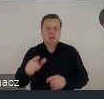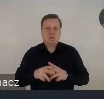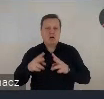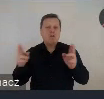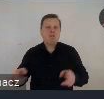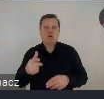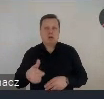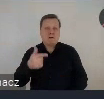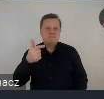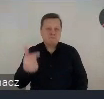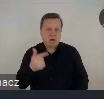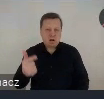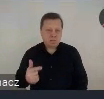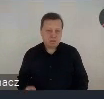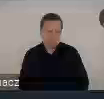znaczy